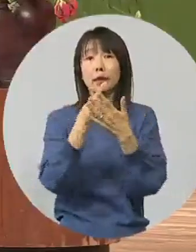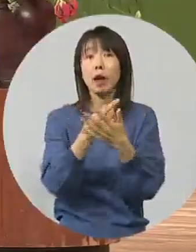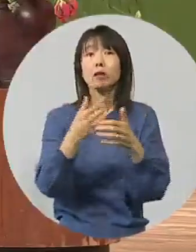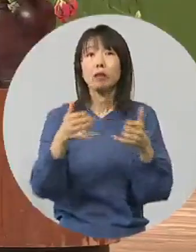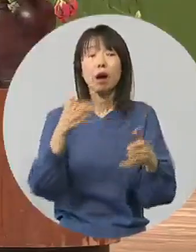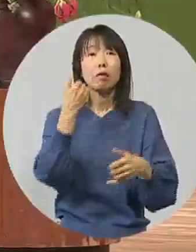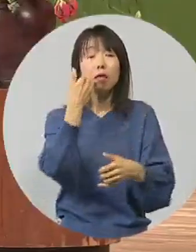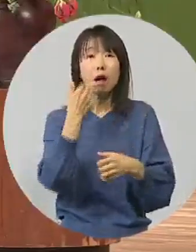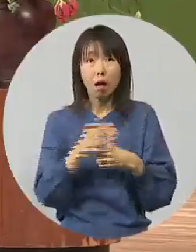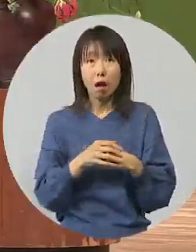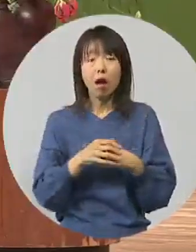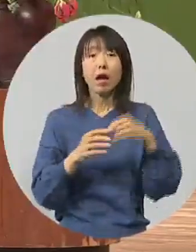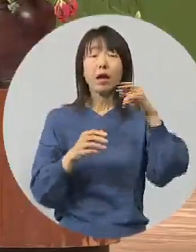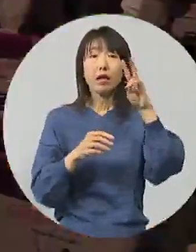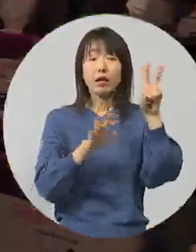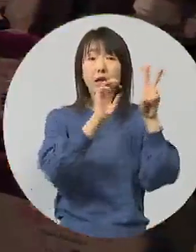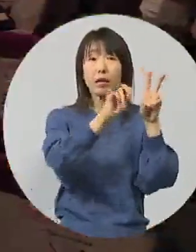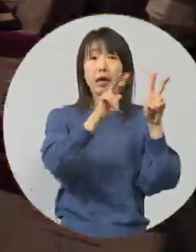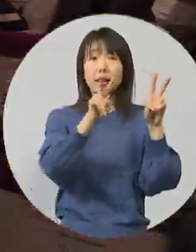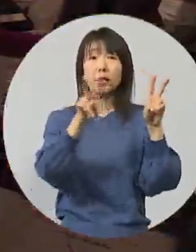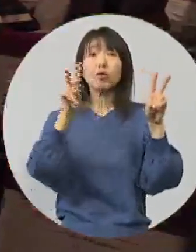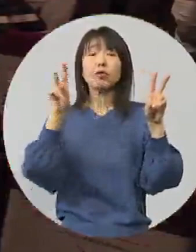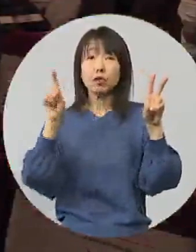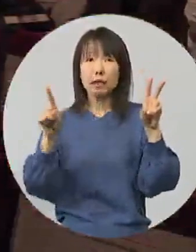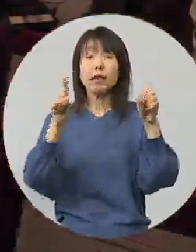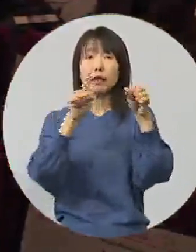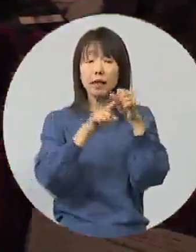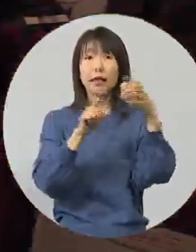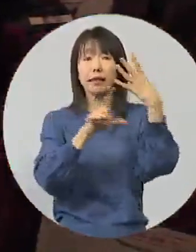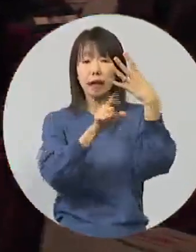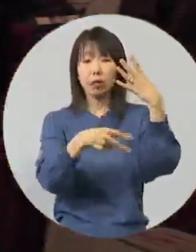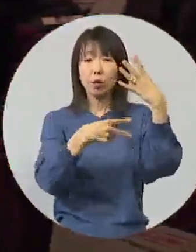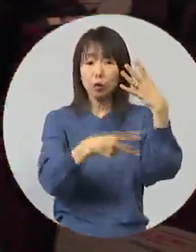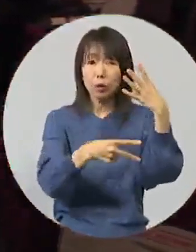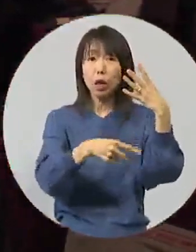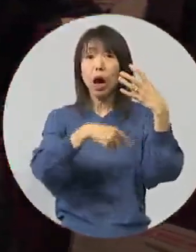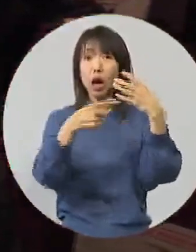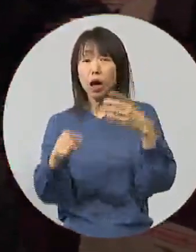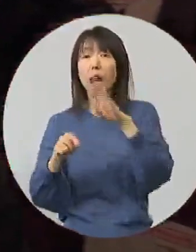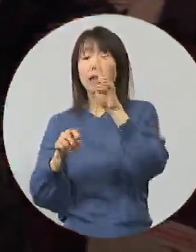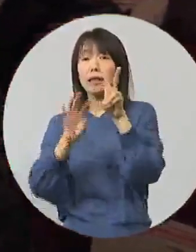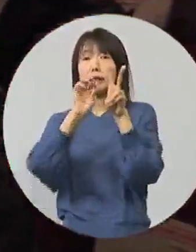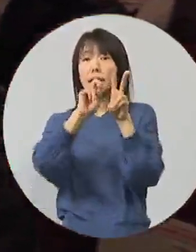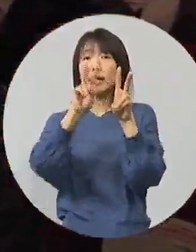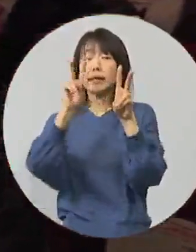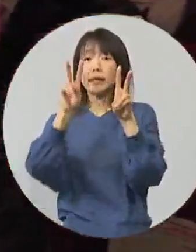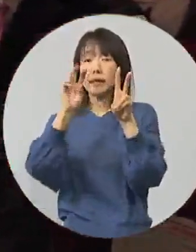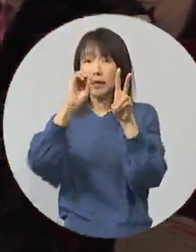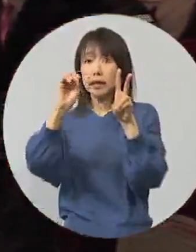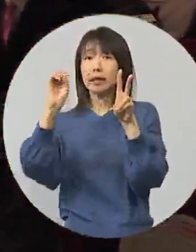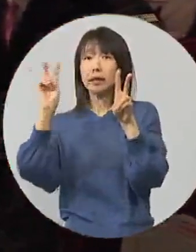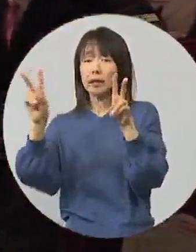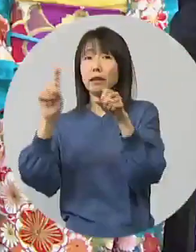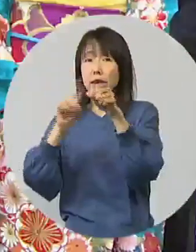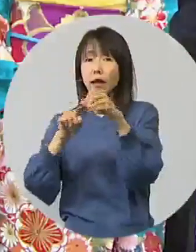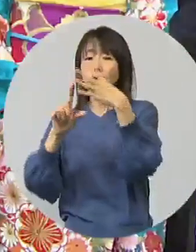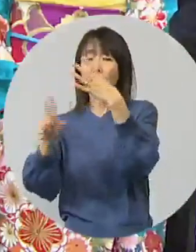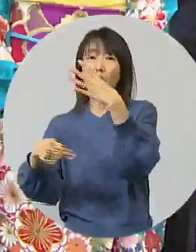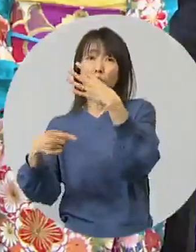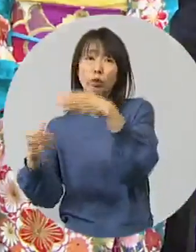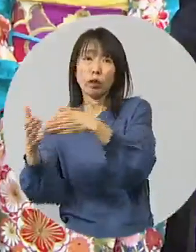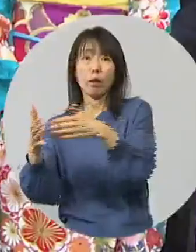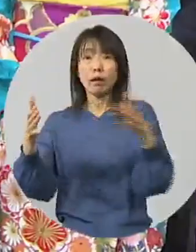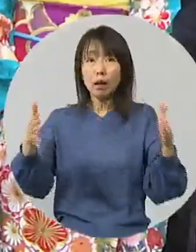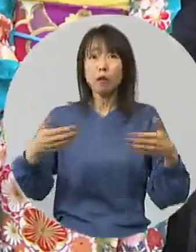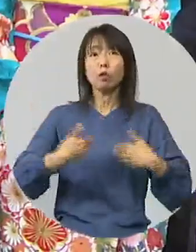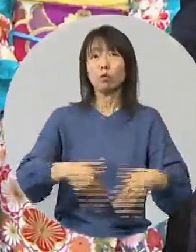年4月2日から2002年4月1日までに生まれた方々です。 対面で